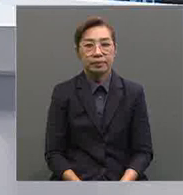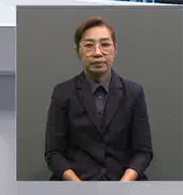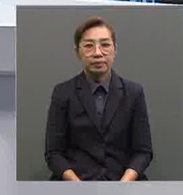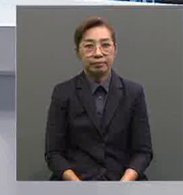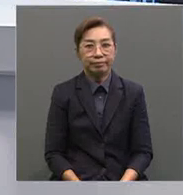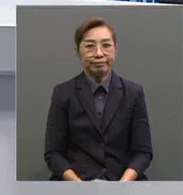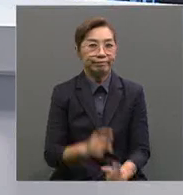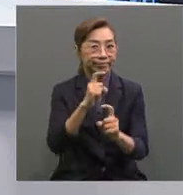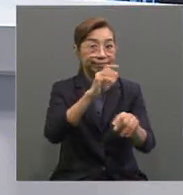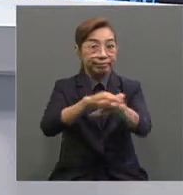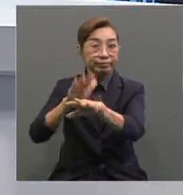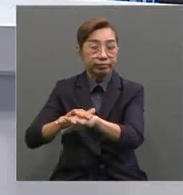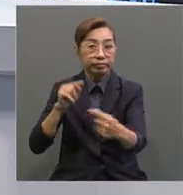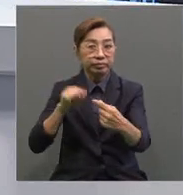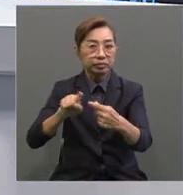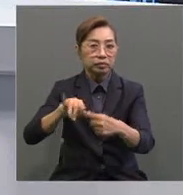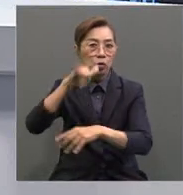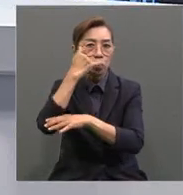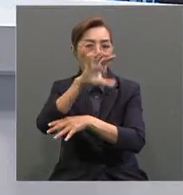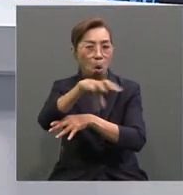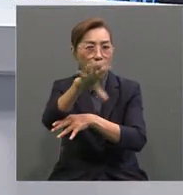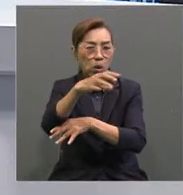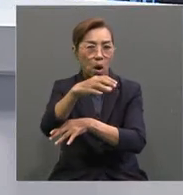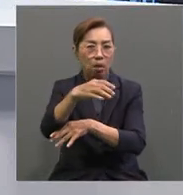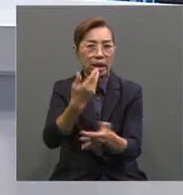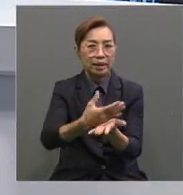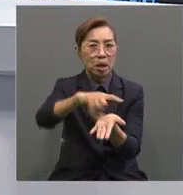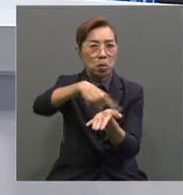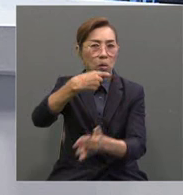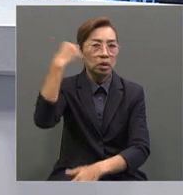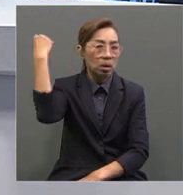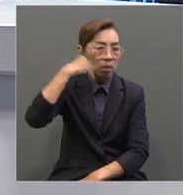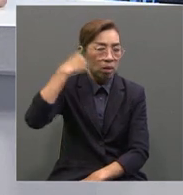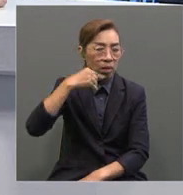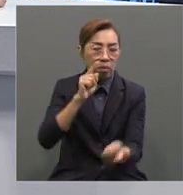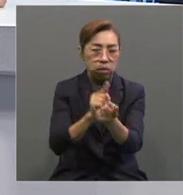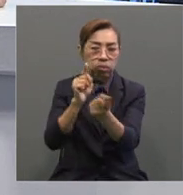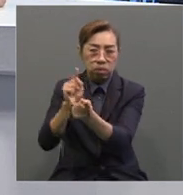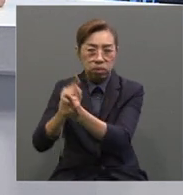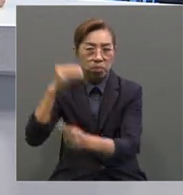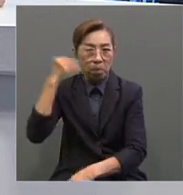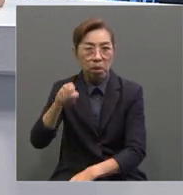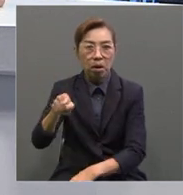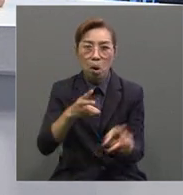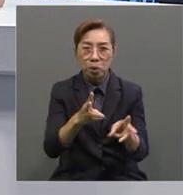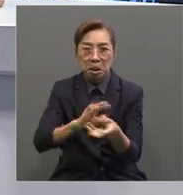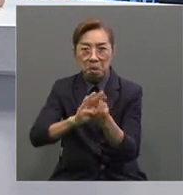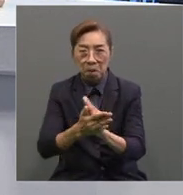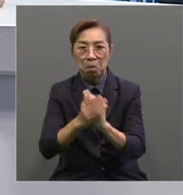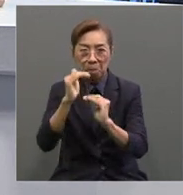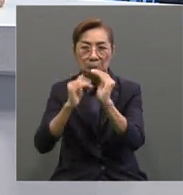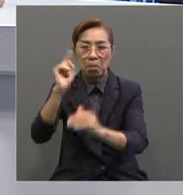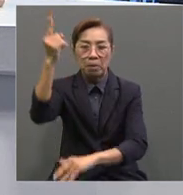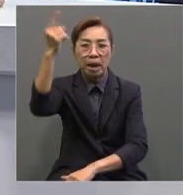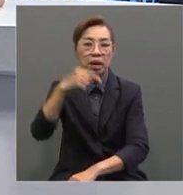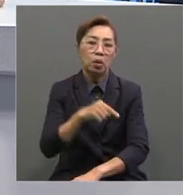เตือนภัยกันต่อคุณผู้ชมเรื่องของแก๊ง CallCenterในแต่ละวันเนี่ยมันเยอะจริงๆนะแล้วก็มีการวิวัฒนาการไปเรื่อยๆจนเราเนี่ย